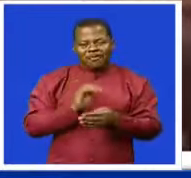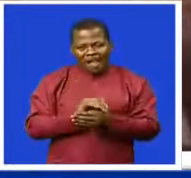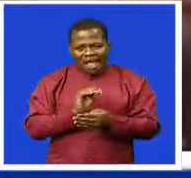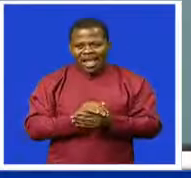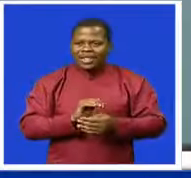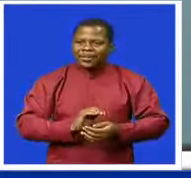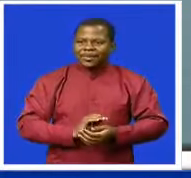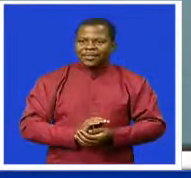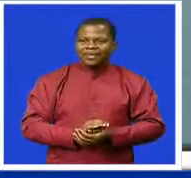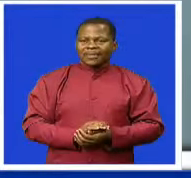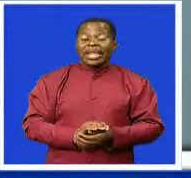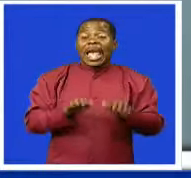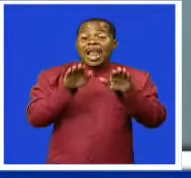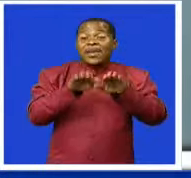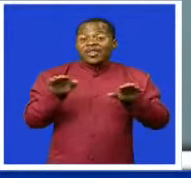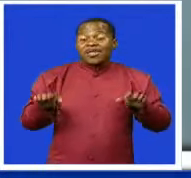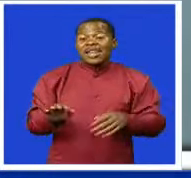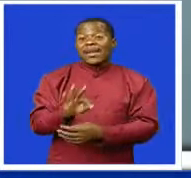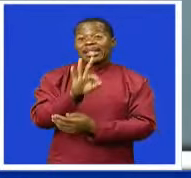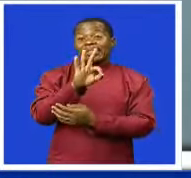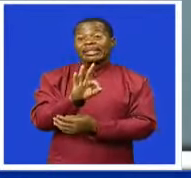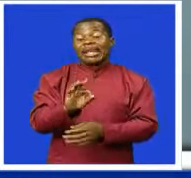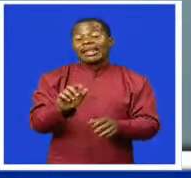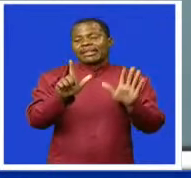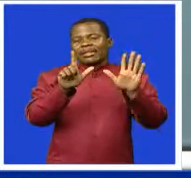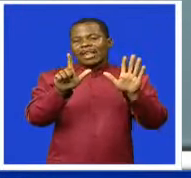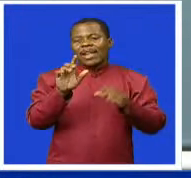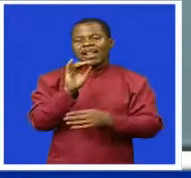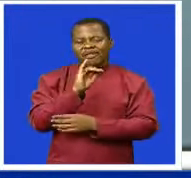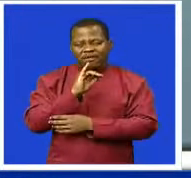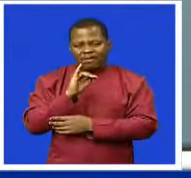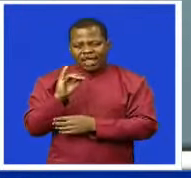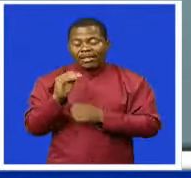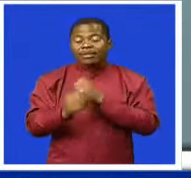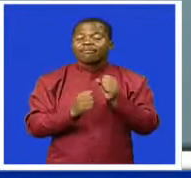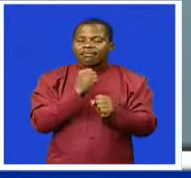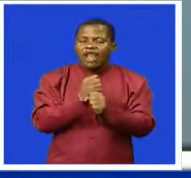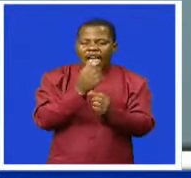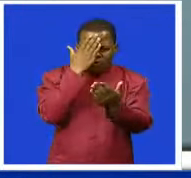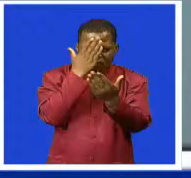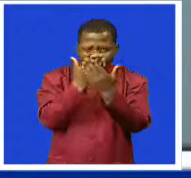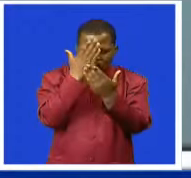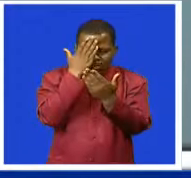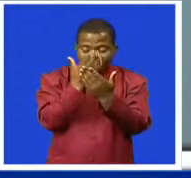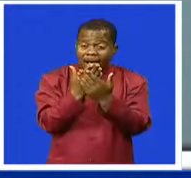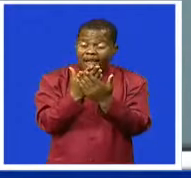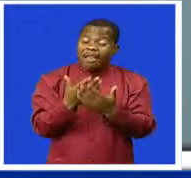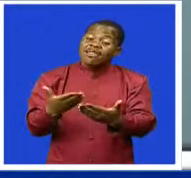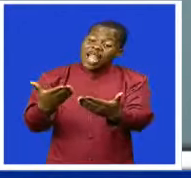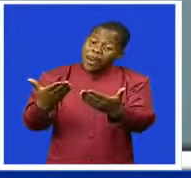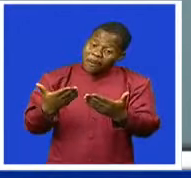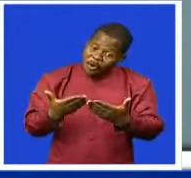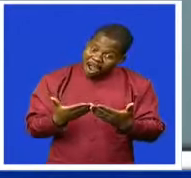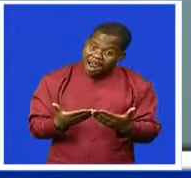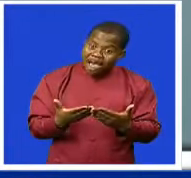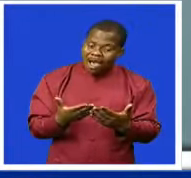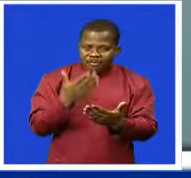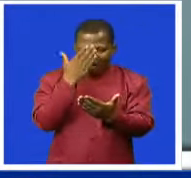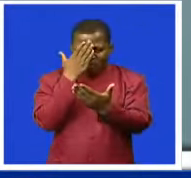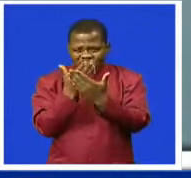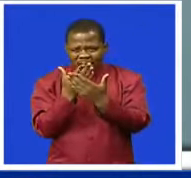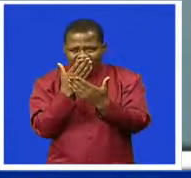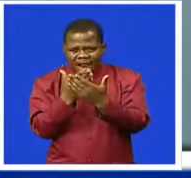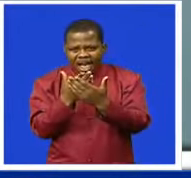la university yethu siyabemukela into the nursing profession. Kubemukela bethu siyayi-invite i-guest